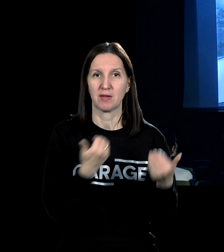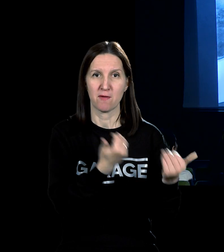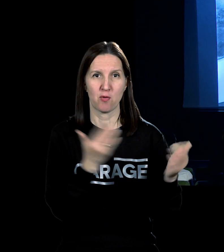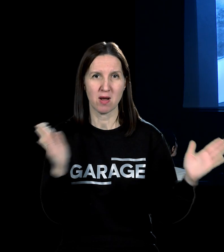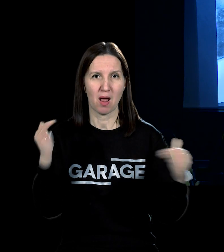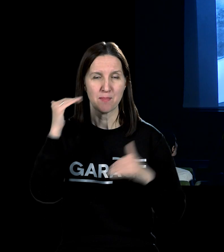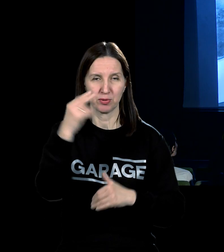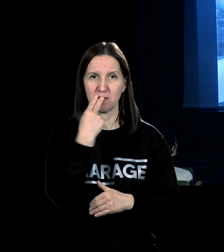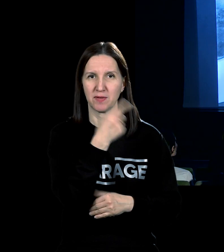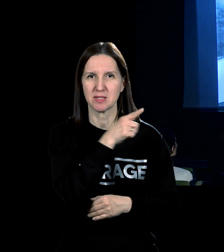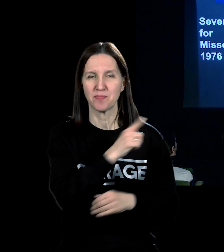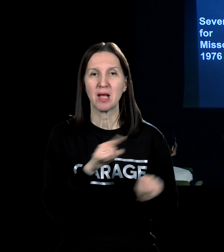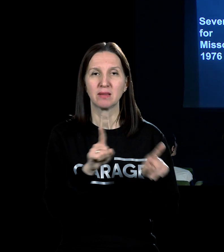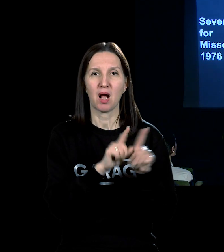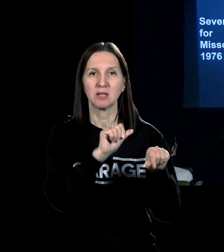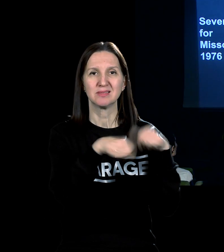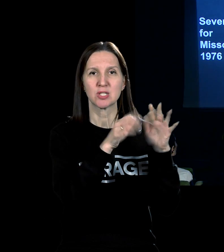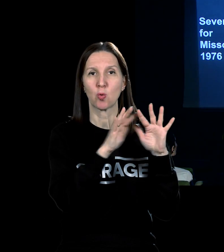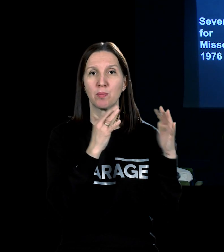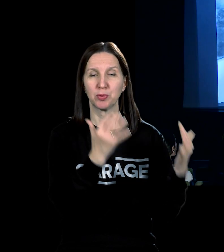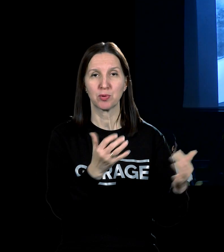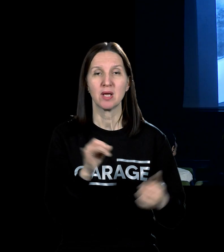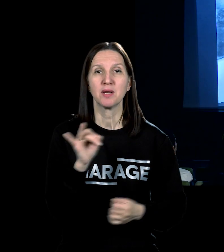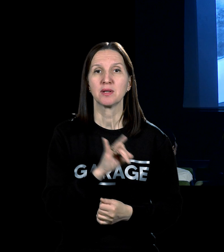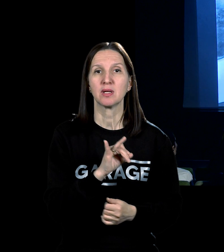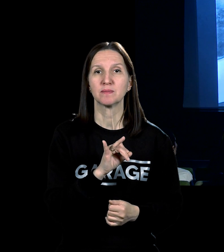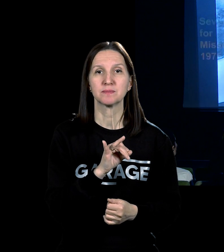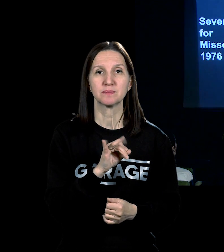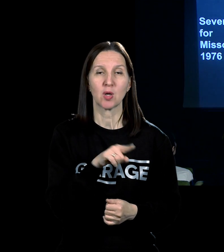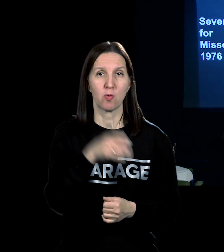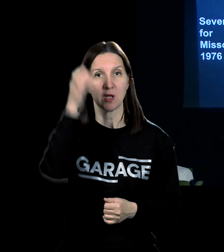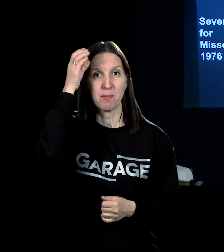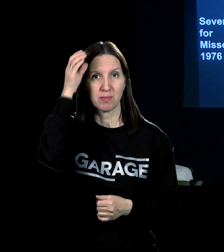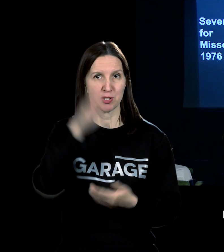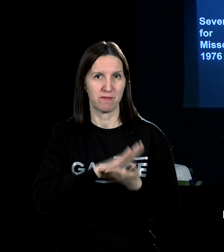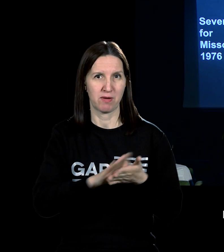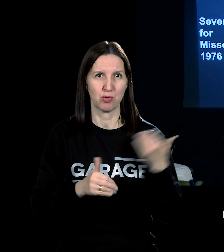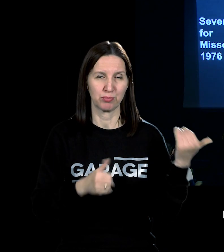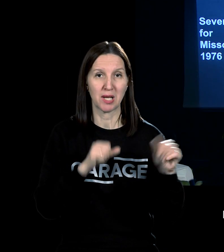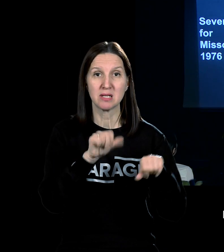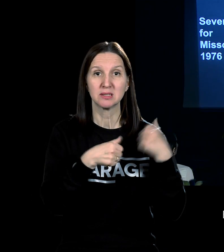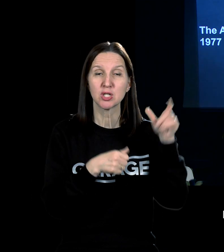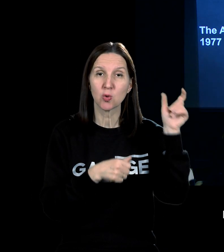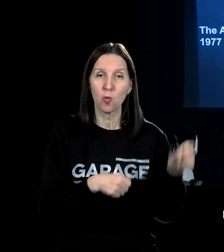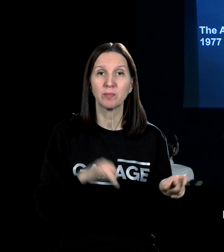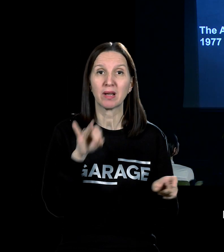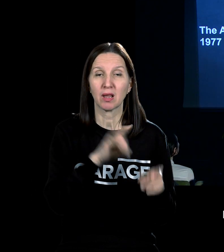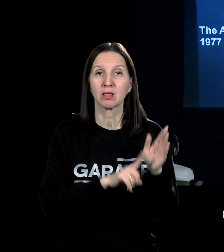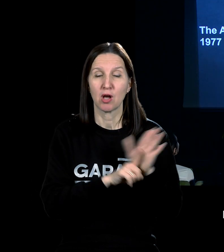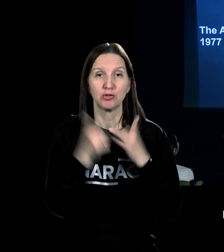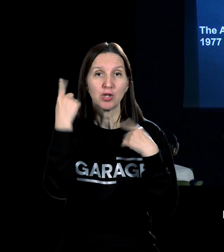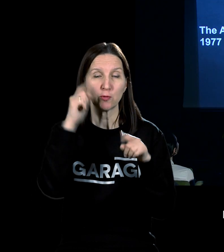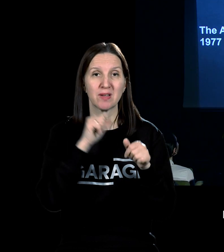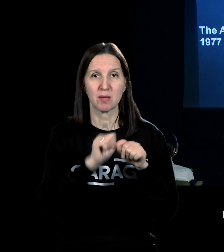представлен достаточно нехарактерной своей работой. Он представлен, вот она там видна, вот такой вот скульптурой. Вообще он как бы у него по образованию скульптор.